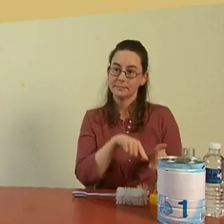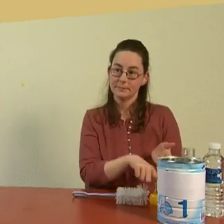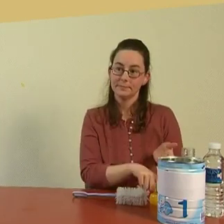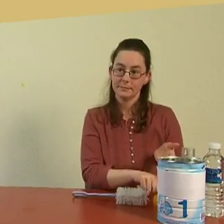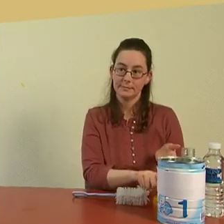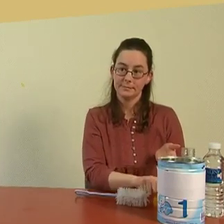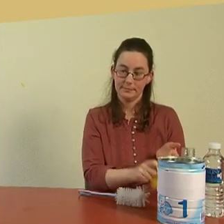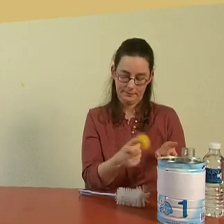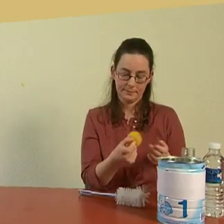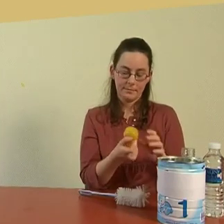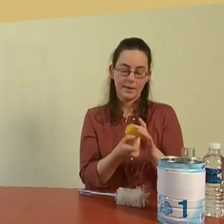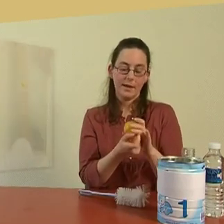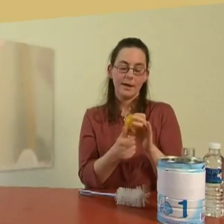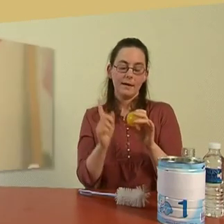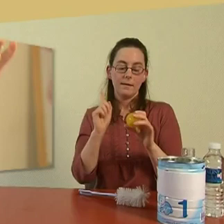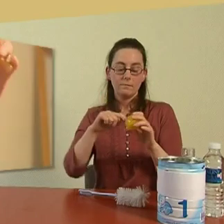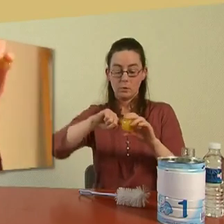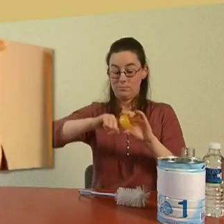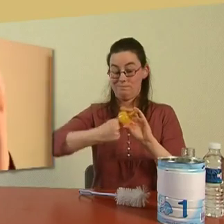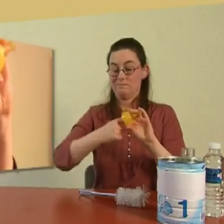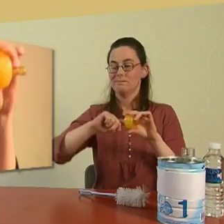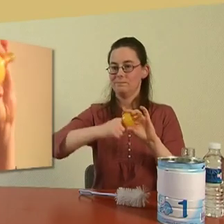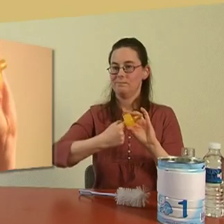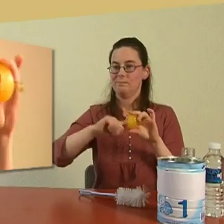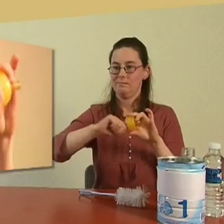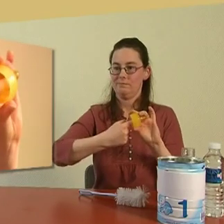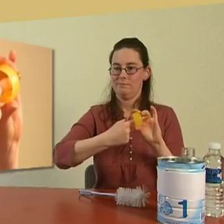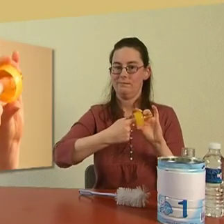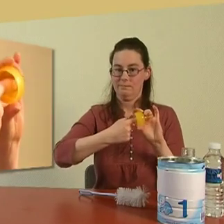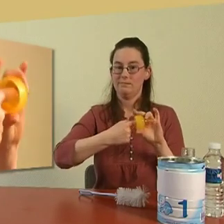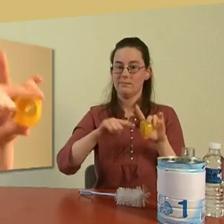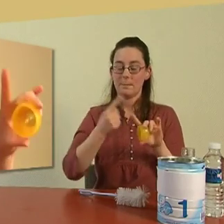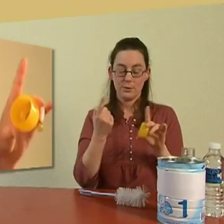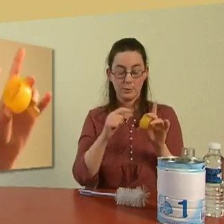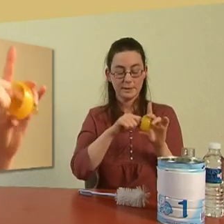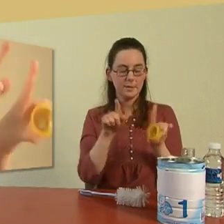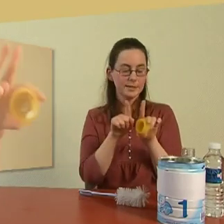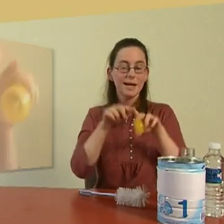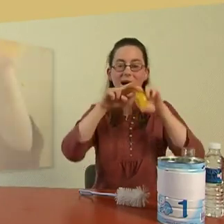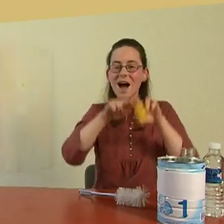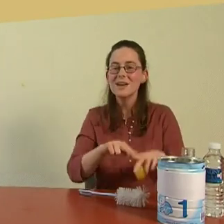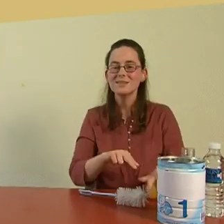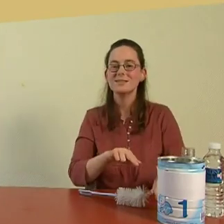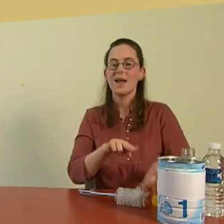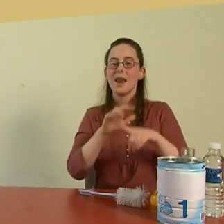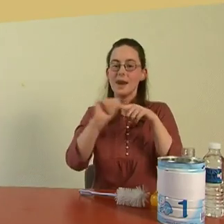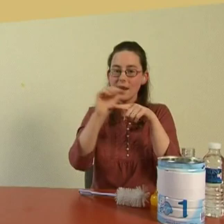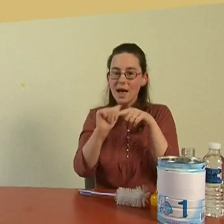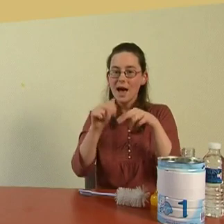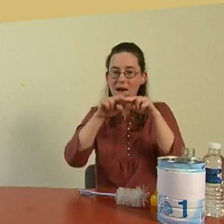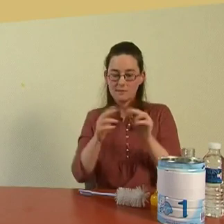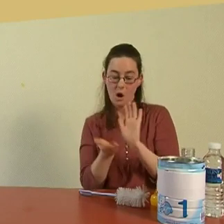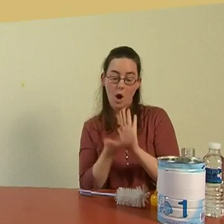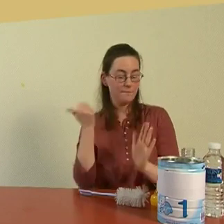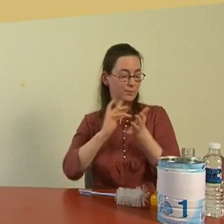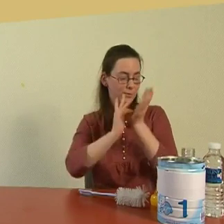ce même instrument, mais spécifique, c'est-à-dire de taille beaucoup plus petite pour aller jusqu'au fond du biberon de la